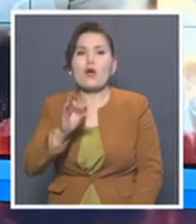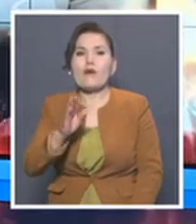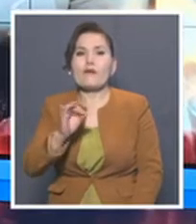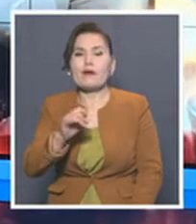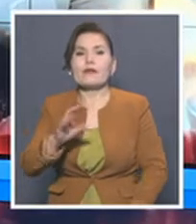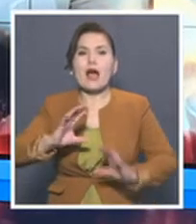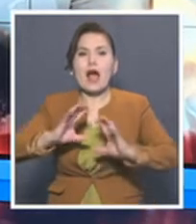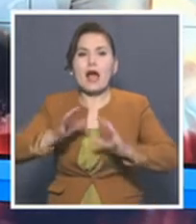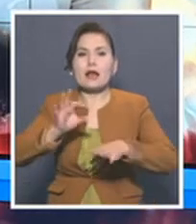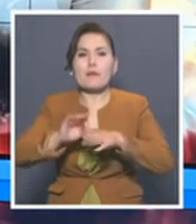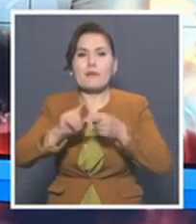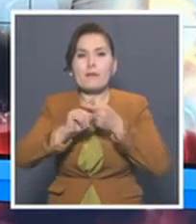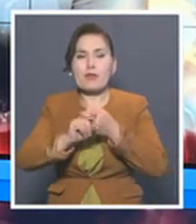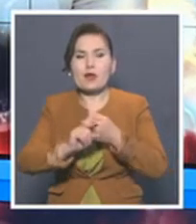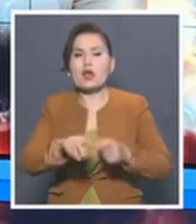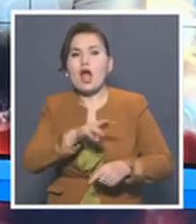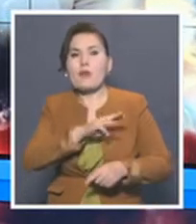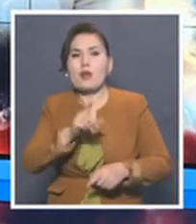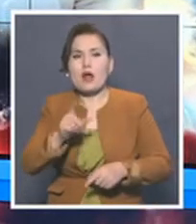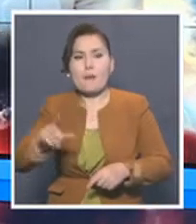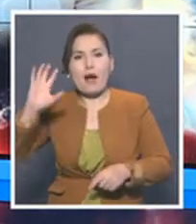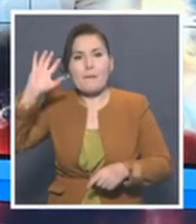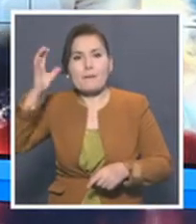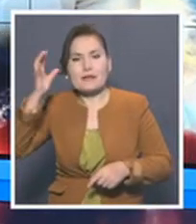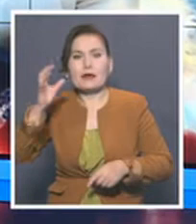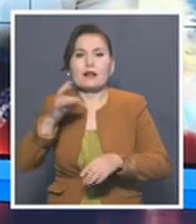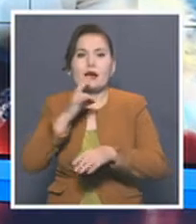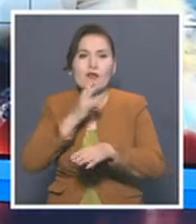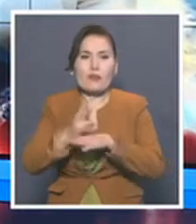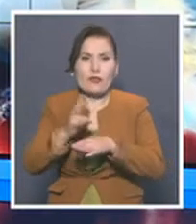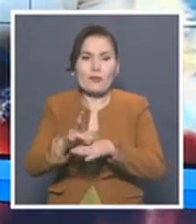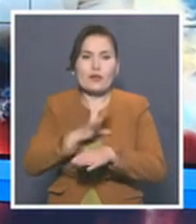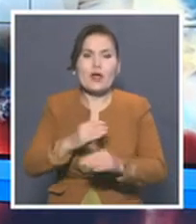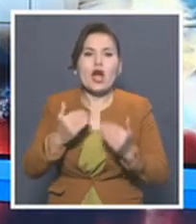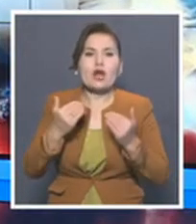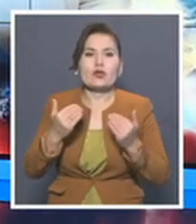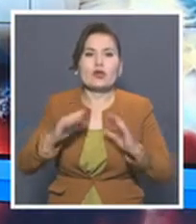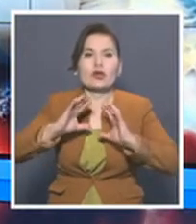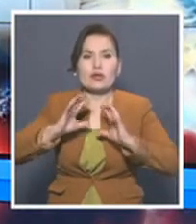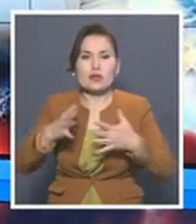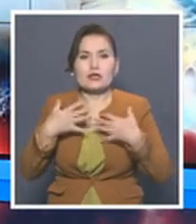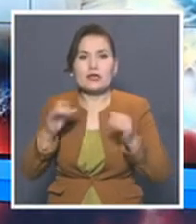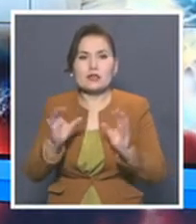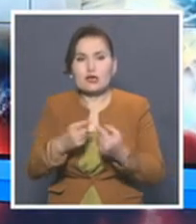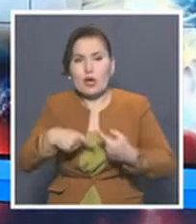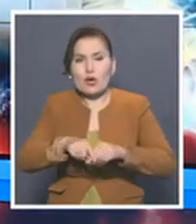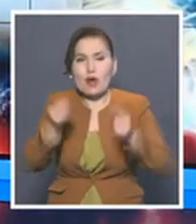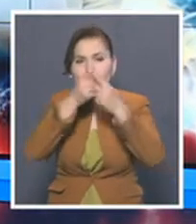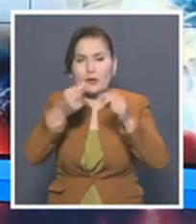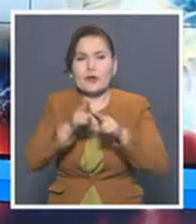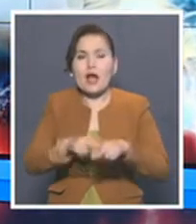Ковид әлем бойынша миллиондаған адамның психикасына кері әсерін тегізген. Дүниежүлік денсаулық сақтау ұйымы осындай мәлімдеме жасады.